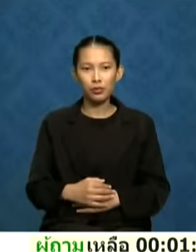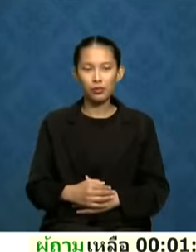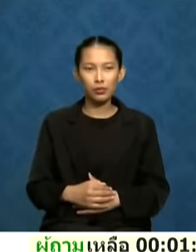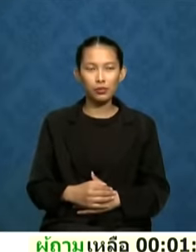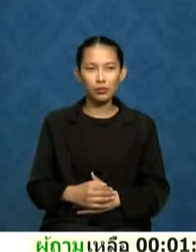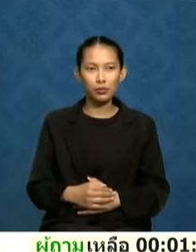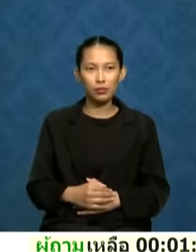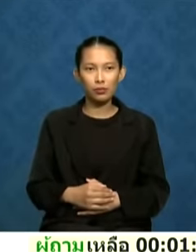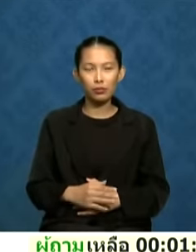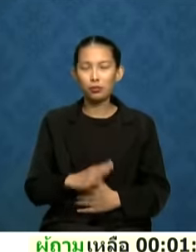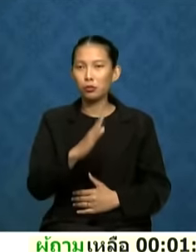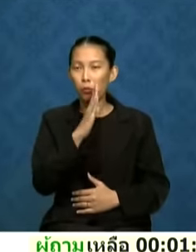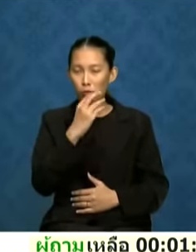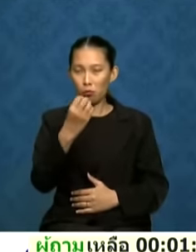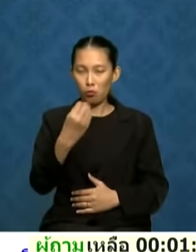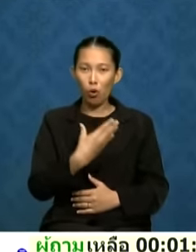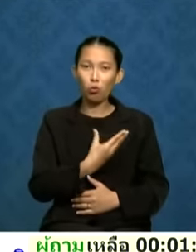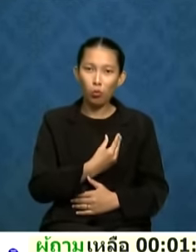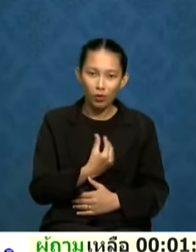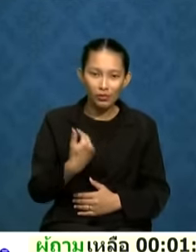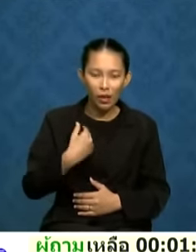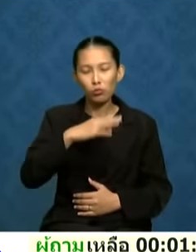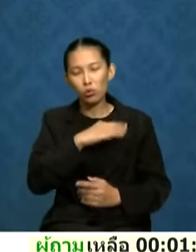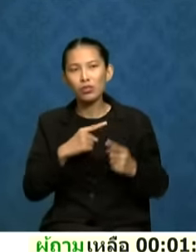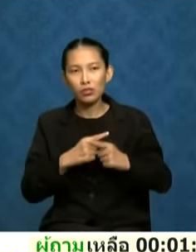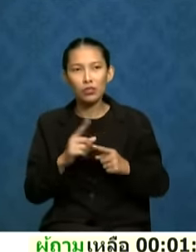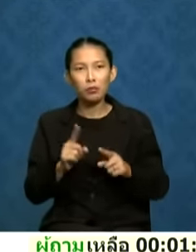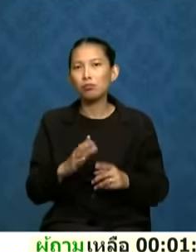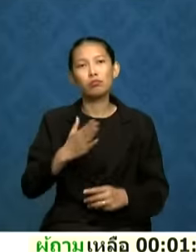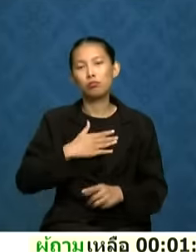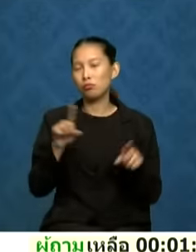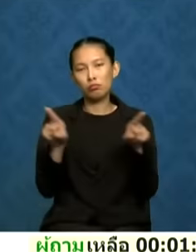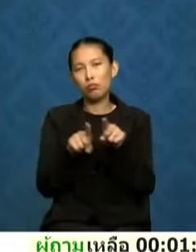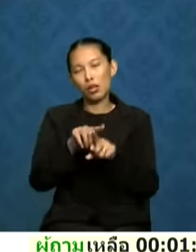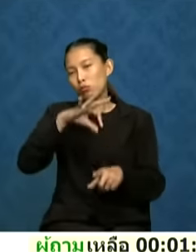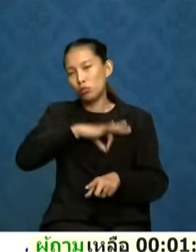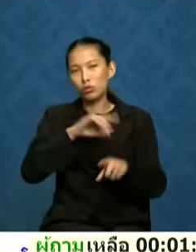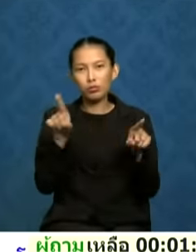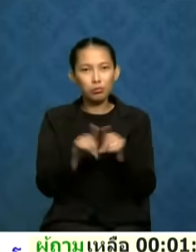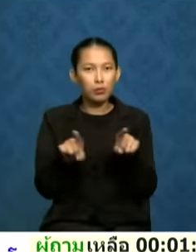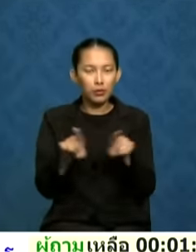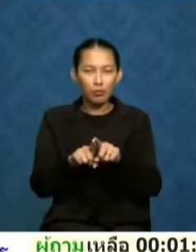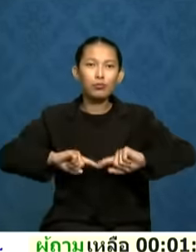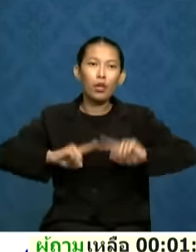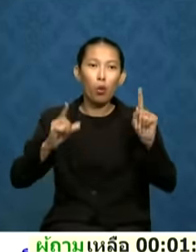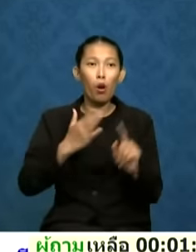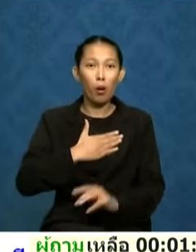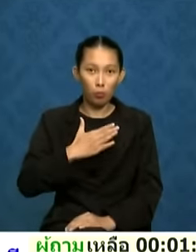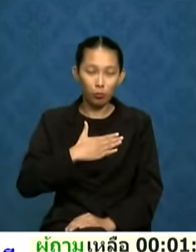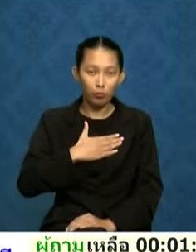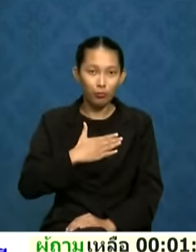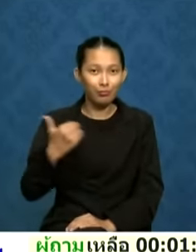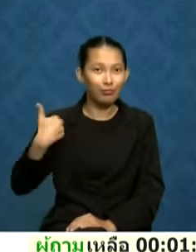ถ้าบอกวาหัวใจท่านรู้สึกกับความจบปดพี่น้ผมรู้สกไม่แตกต่างจากท่านนะครับเพีงแต่ผมมี